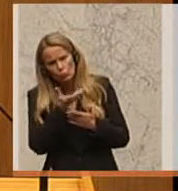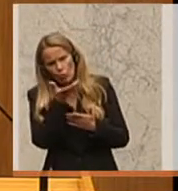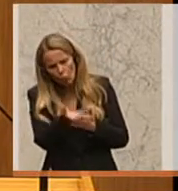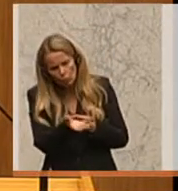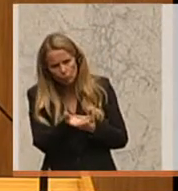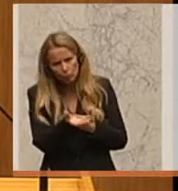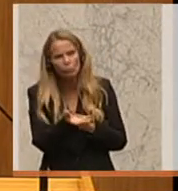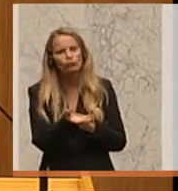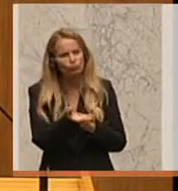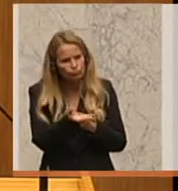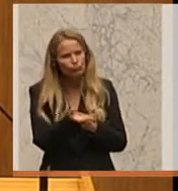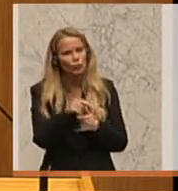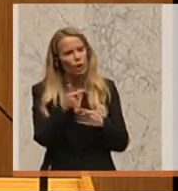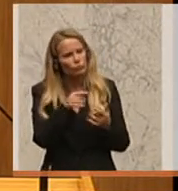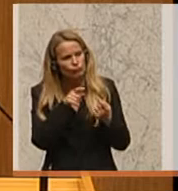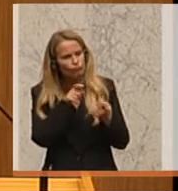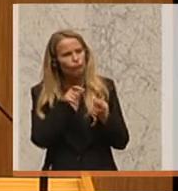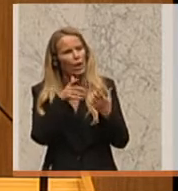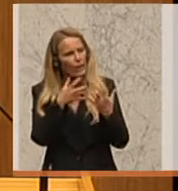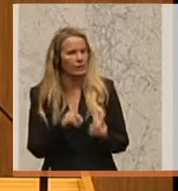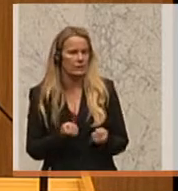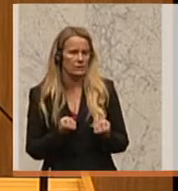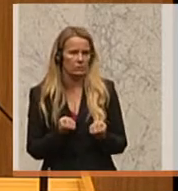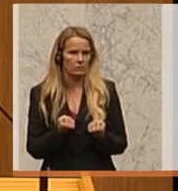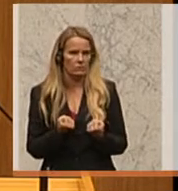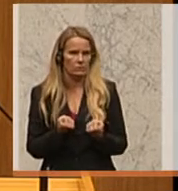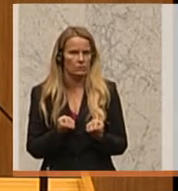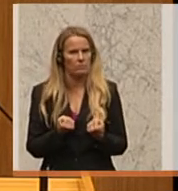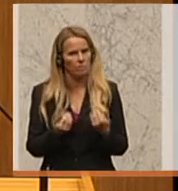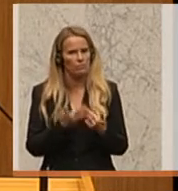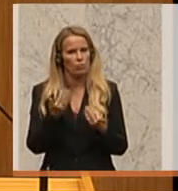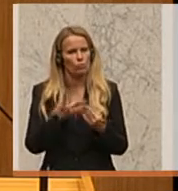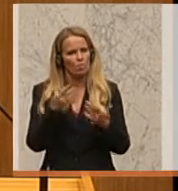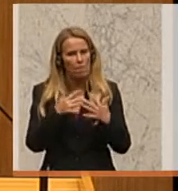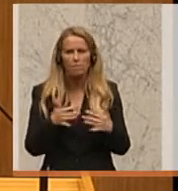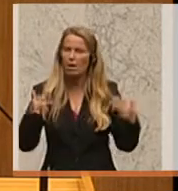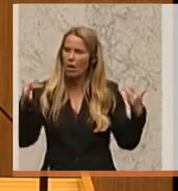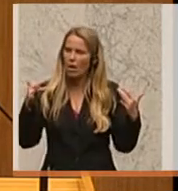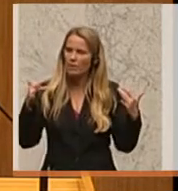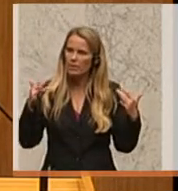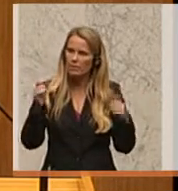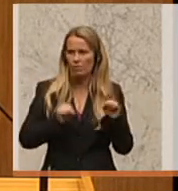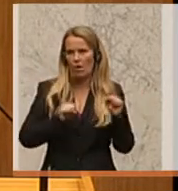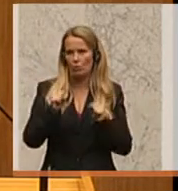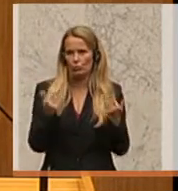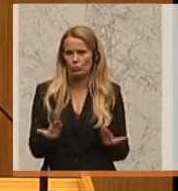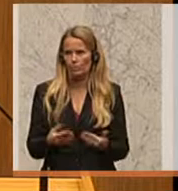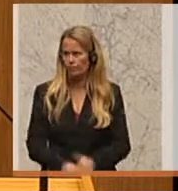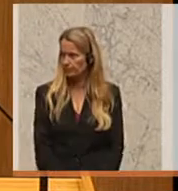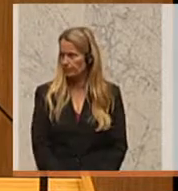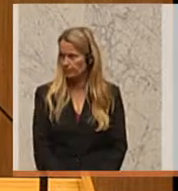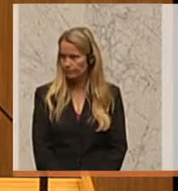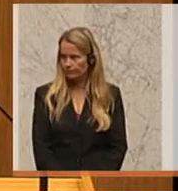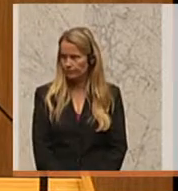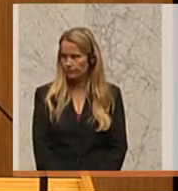dementsprechenden Ergebnis führt und daher ein beispielhaftes parlamentarisches Verhalten. Wenn